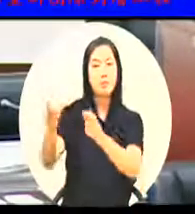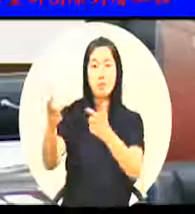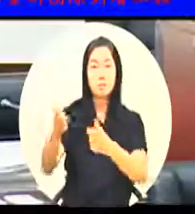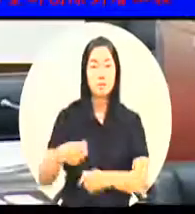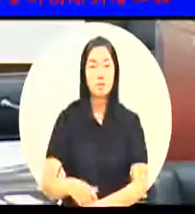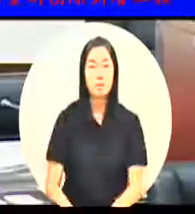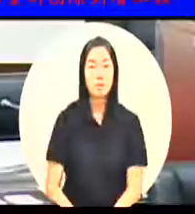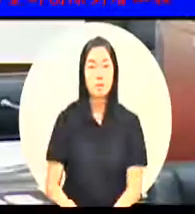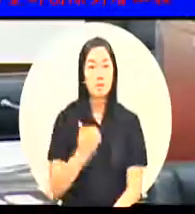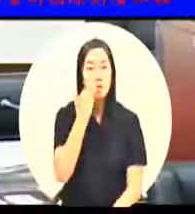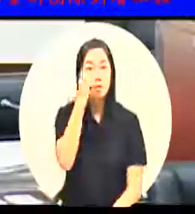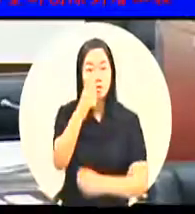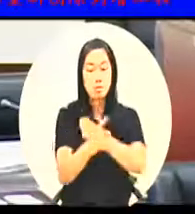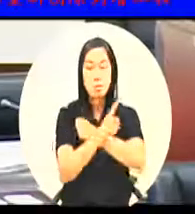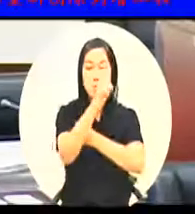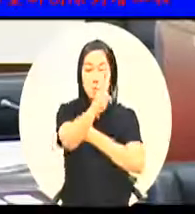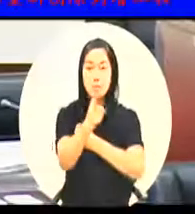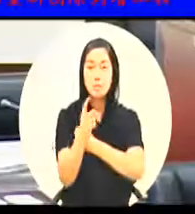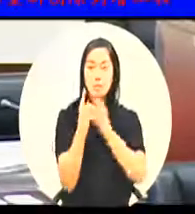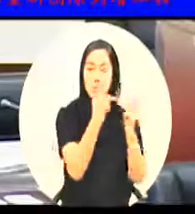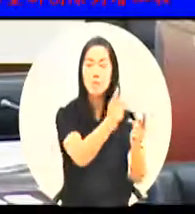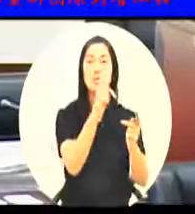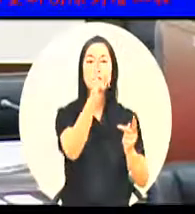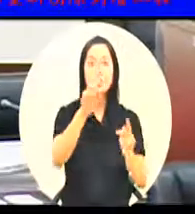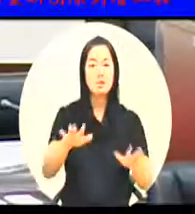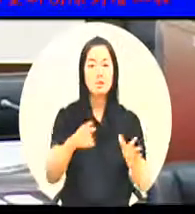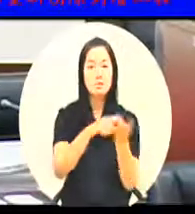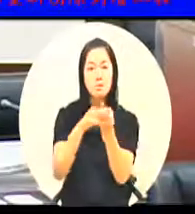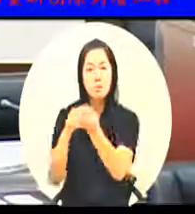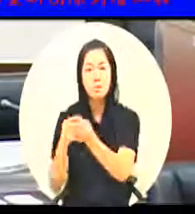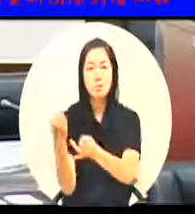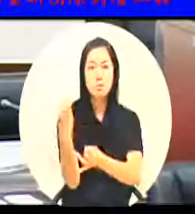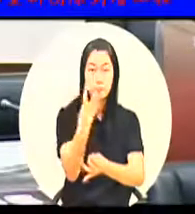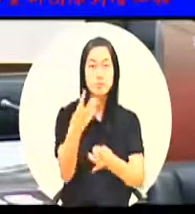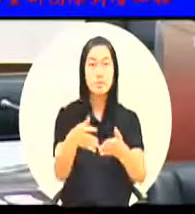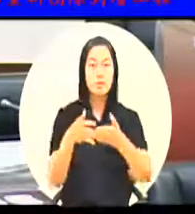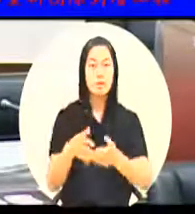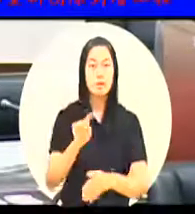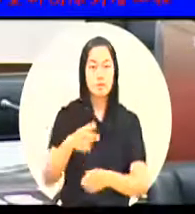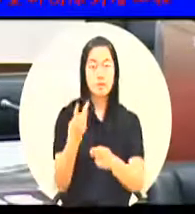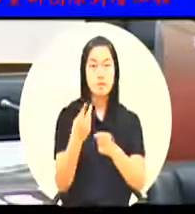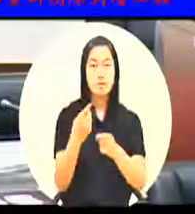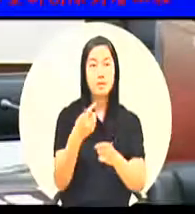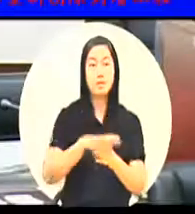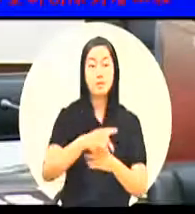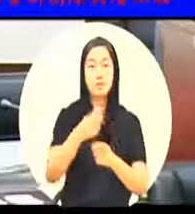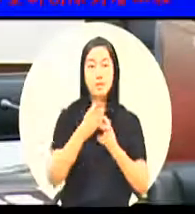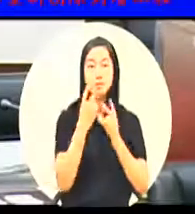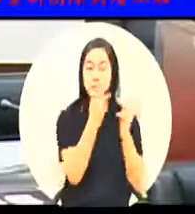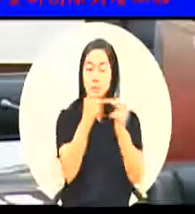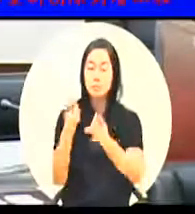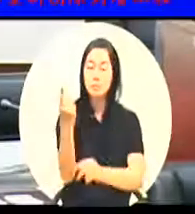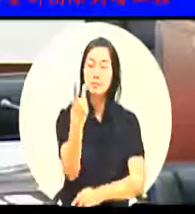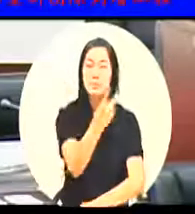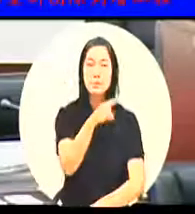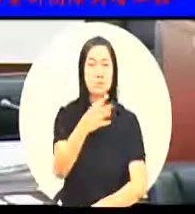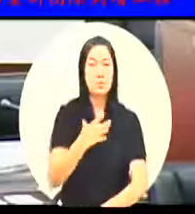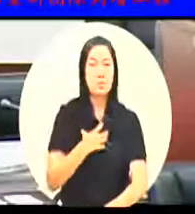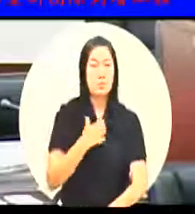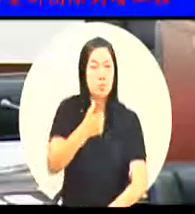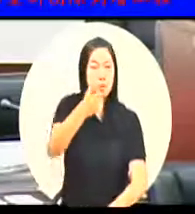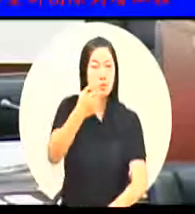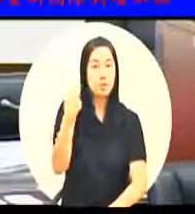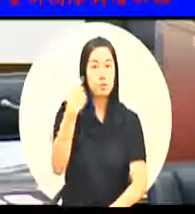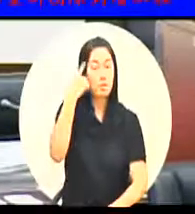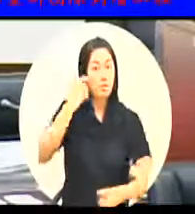届一条，即嘛改3条啊呢？啊，当然前面2条是，从这个吴敦义市长那时候规划